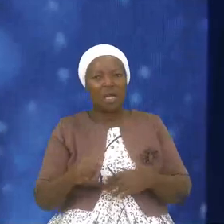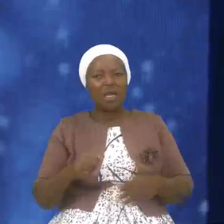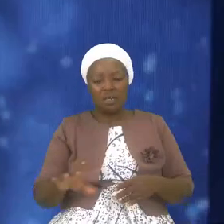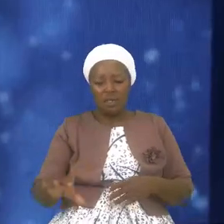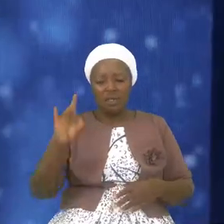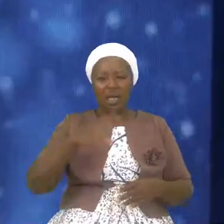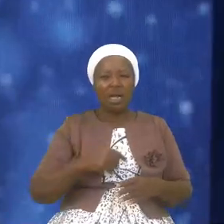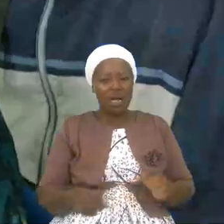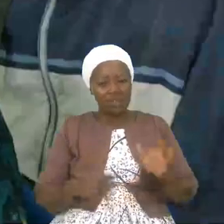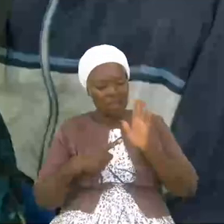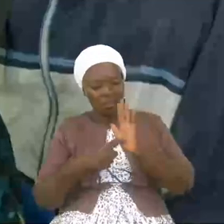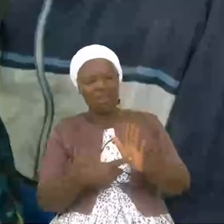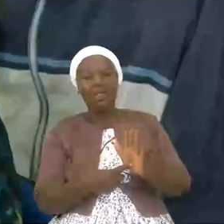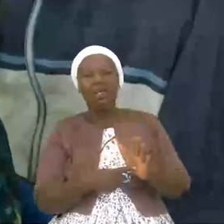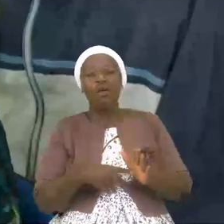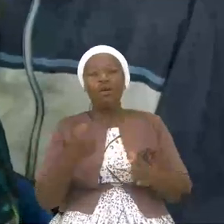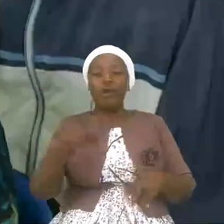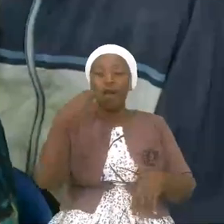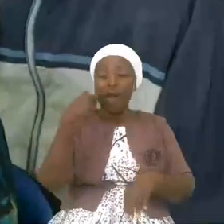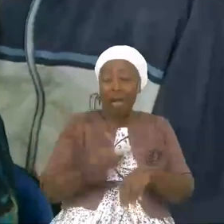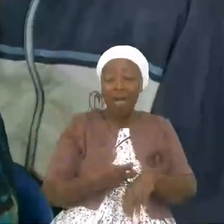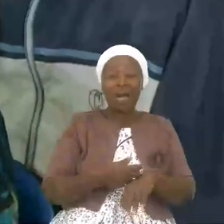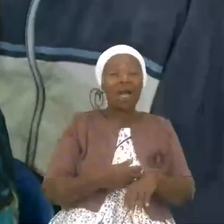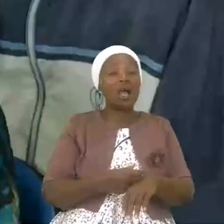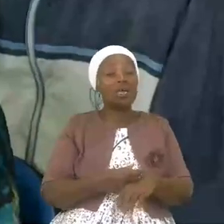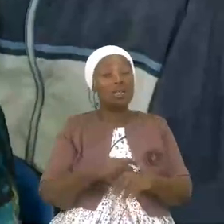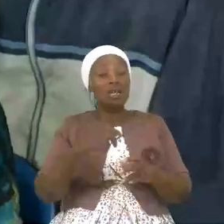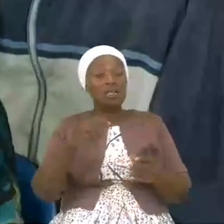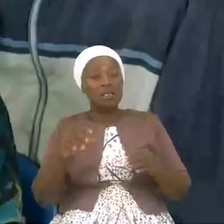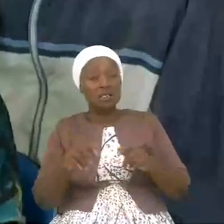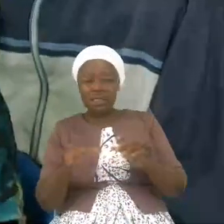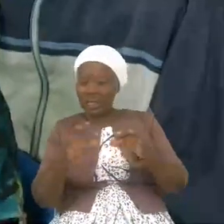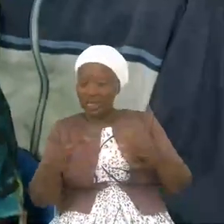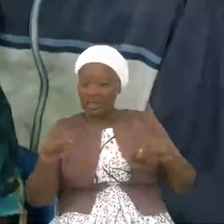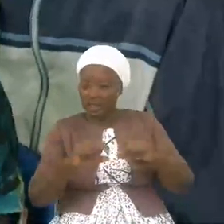révéler les questions difficiles.